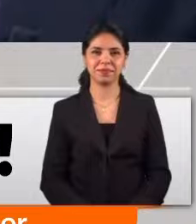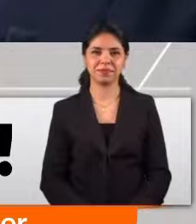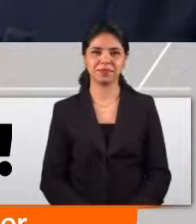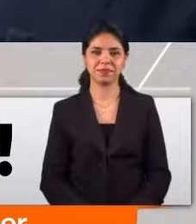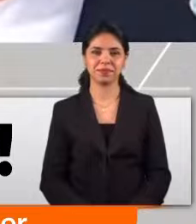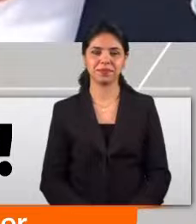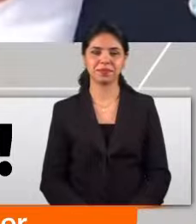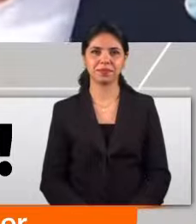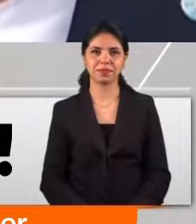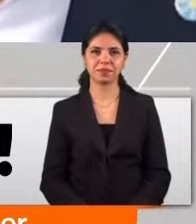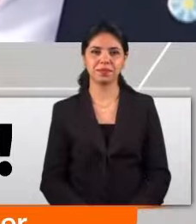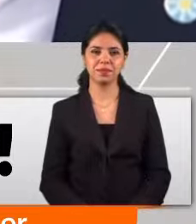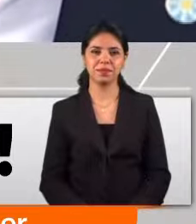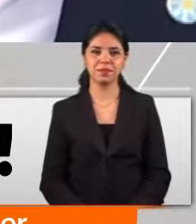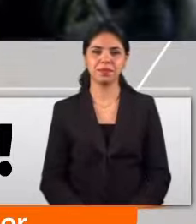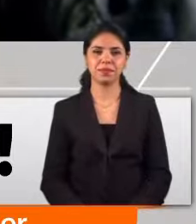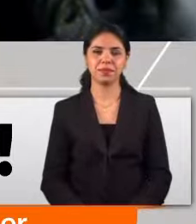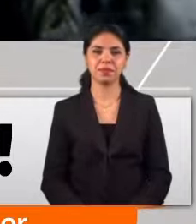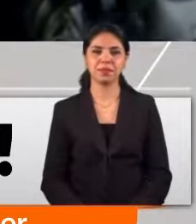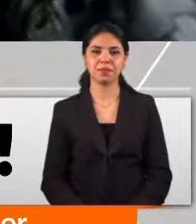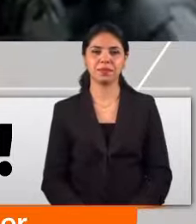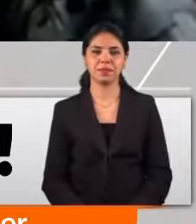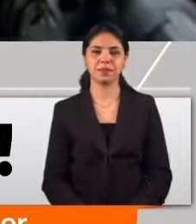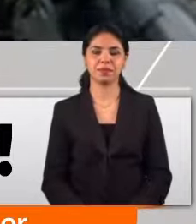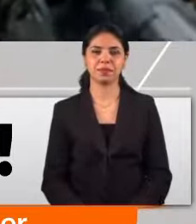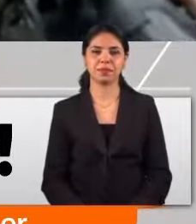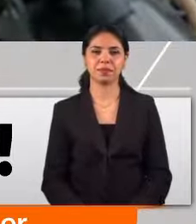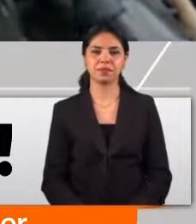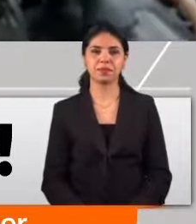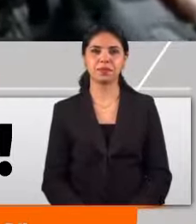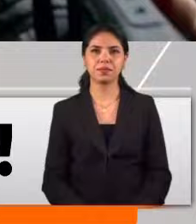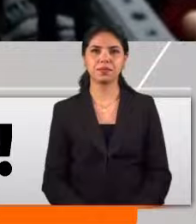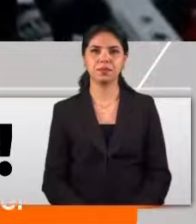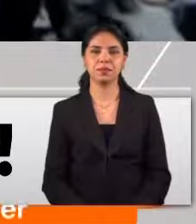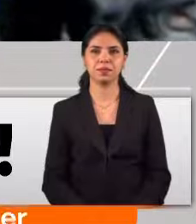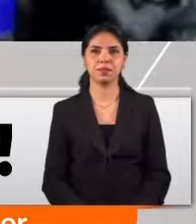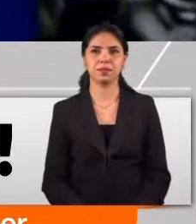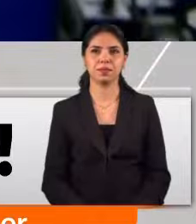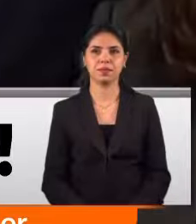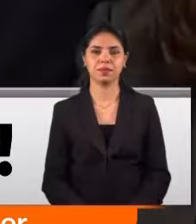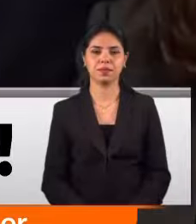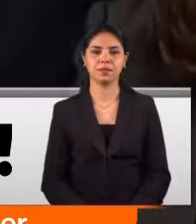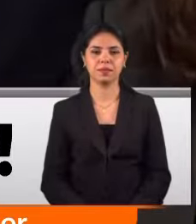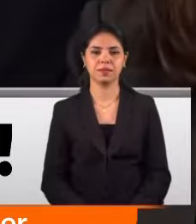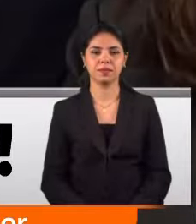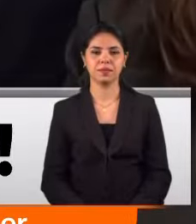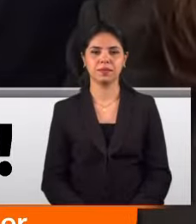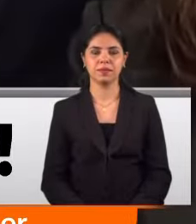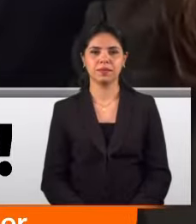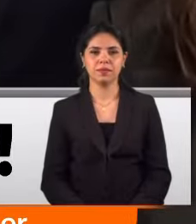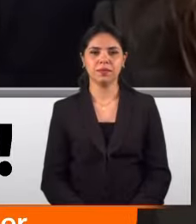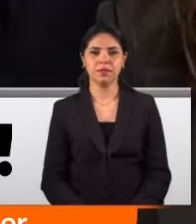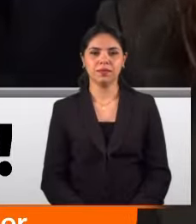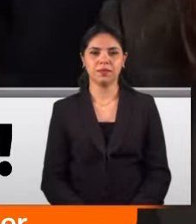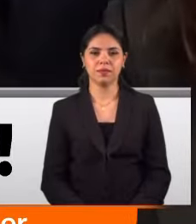Birdenbire terk edemezsin. Yaşanmışlıklarımız var. Bu Hür ve Müstakil olarak tanımlanan, bir siyasi stratejisi olmayan İYİ Parti'yi